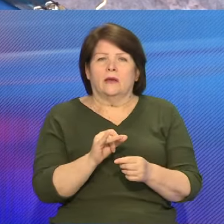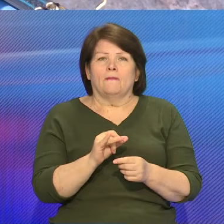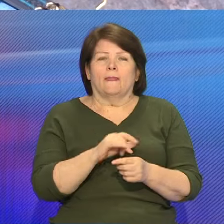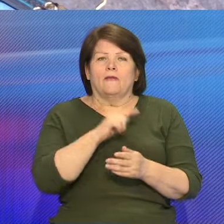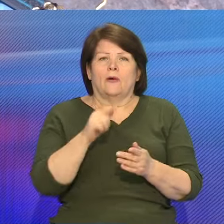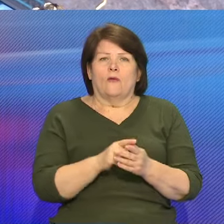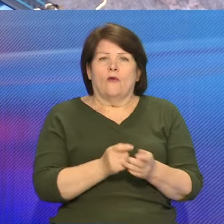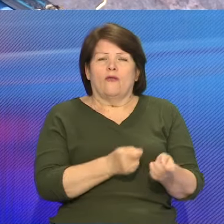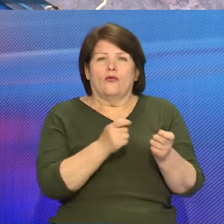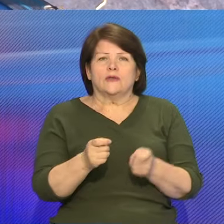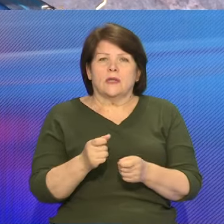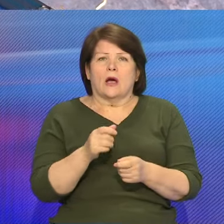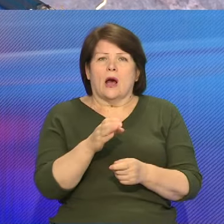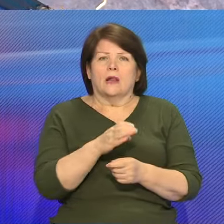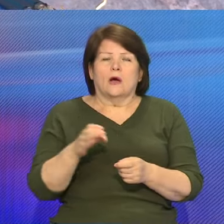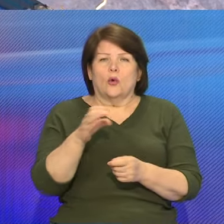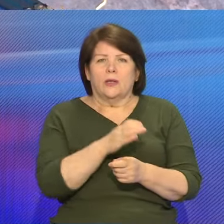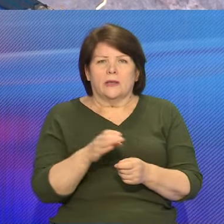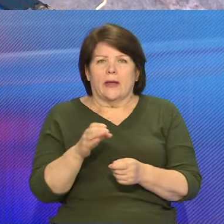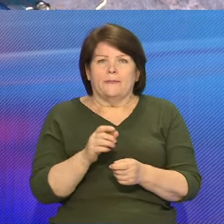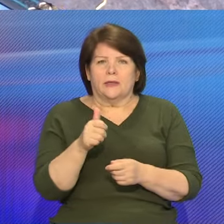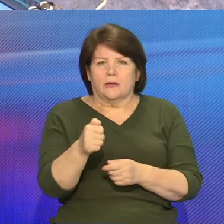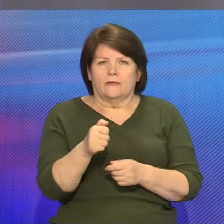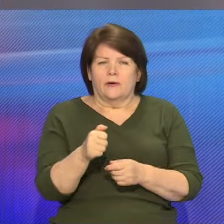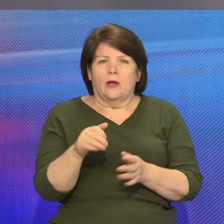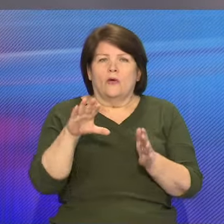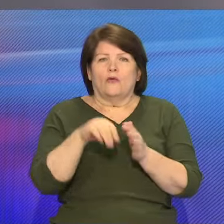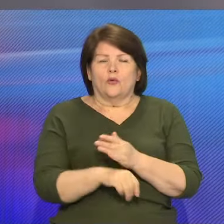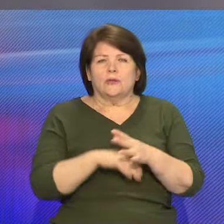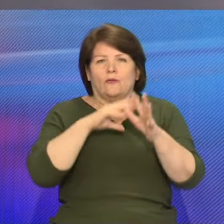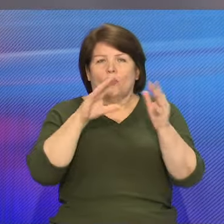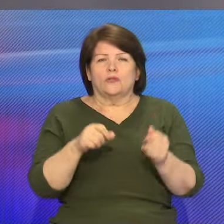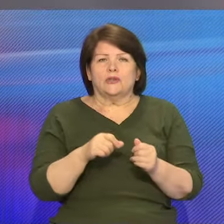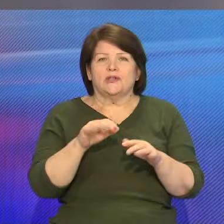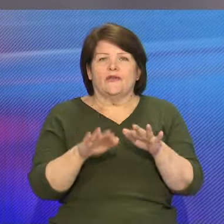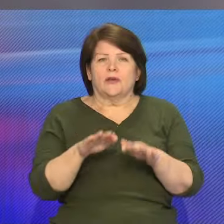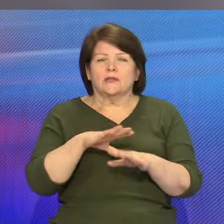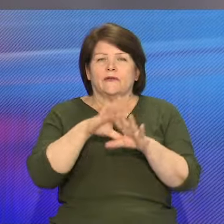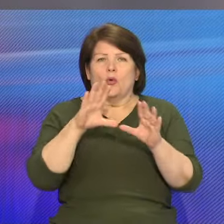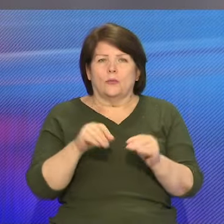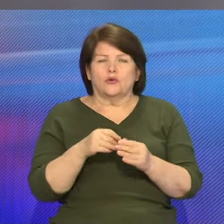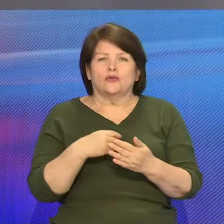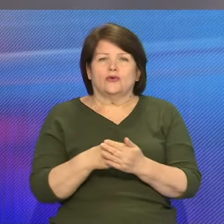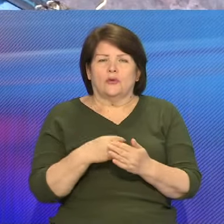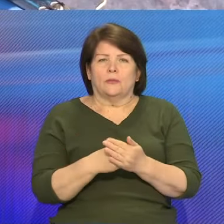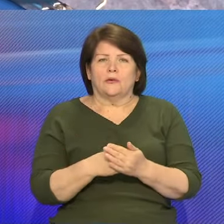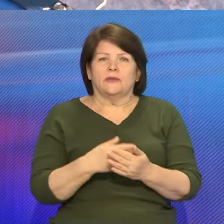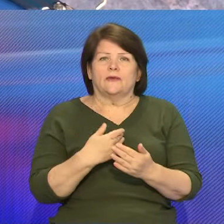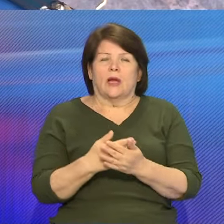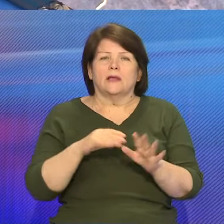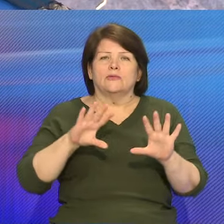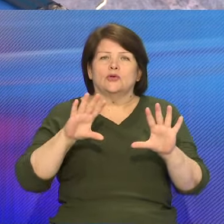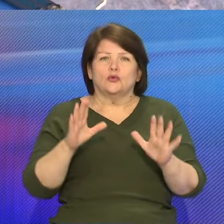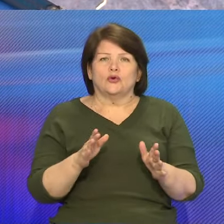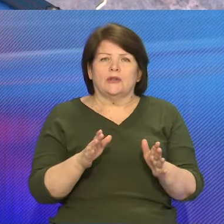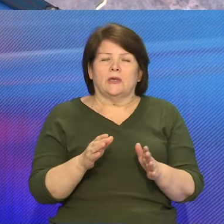ввоза алкогольных напитков, то есть входят ли данные товары в общий вес, в общую стоимость. В данном случае перемещаемые алкогольные напитки